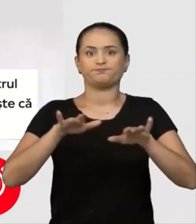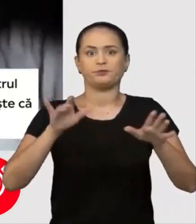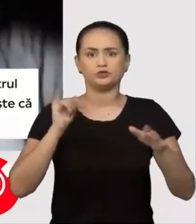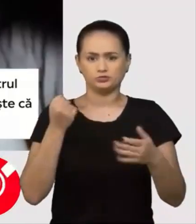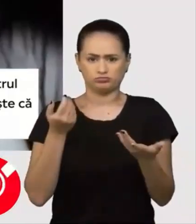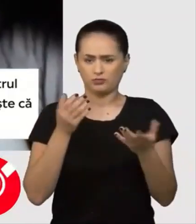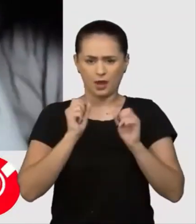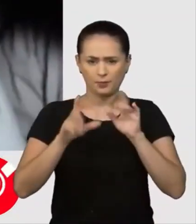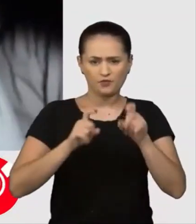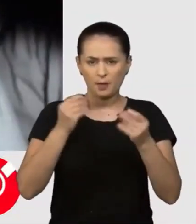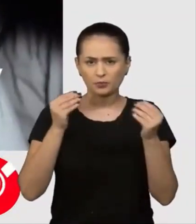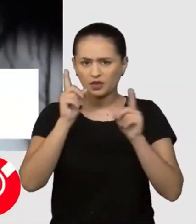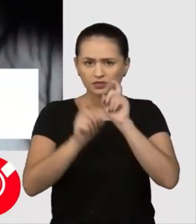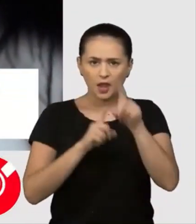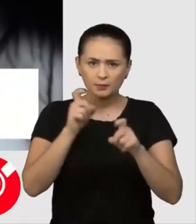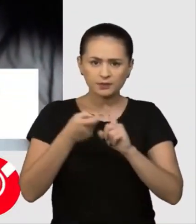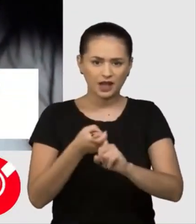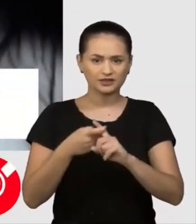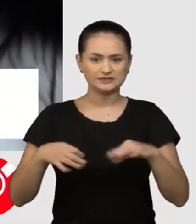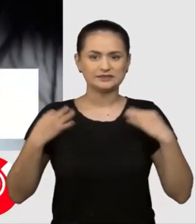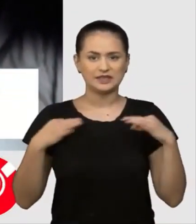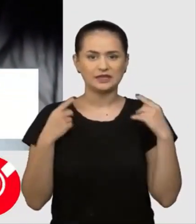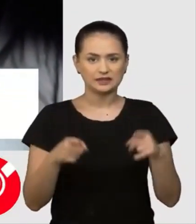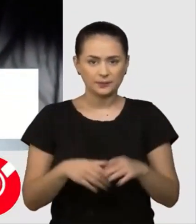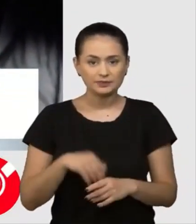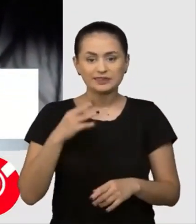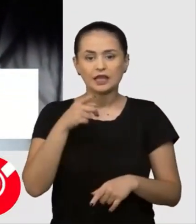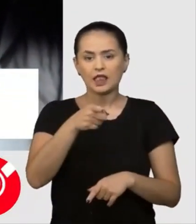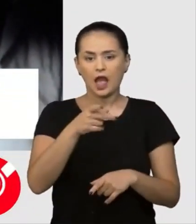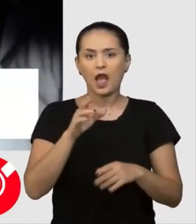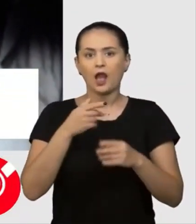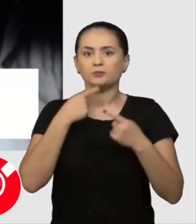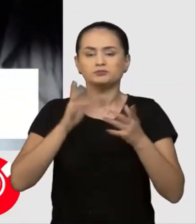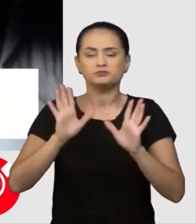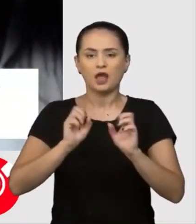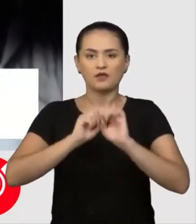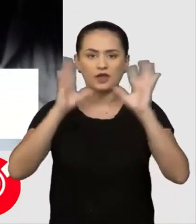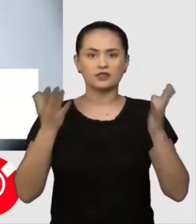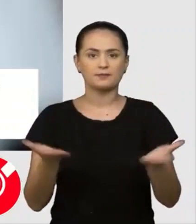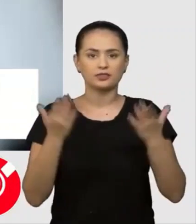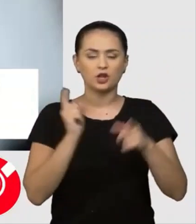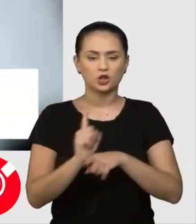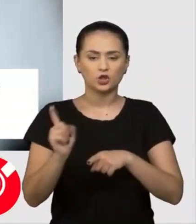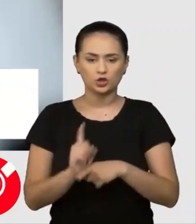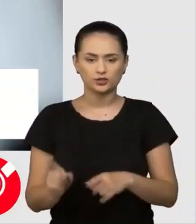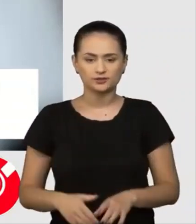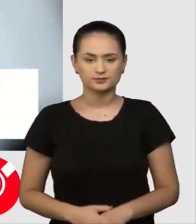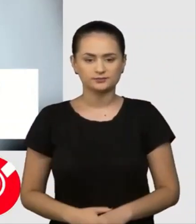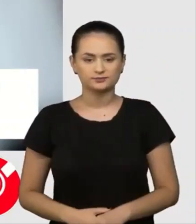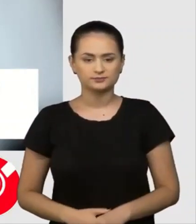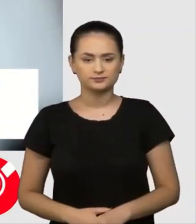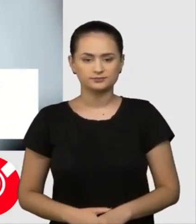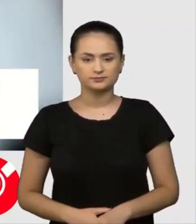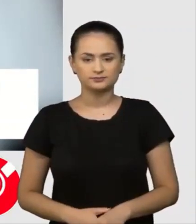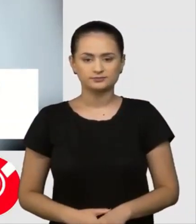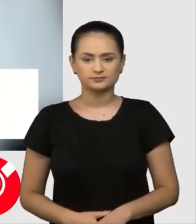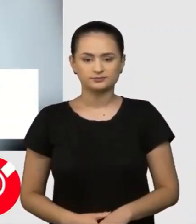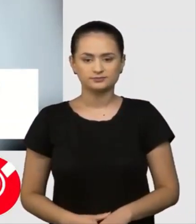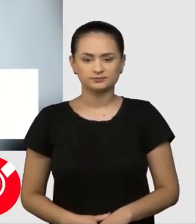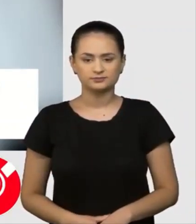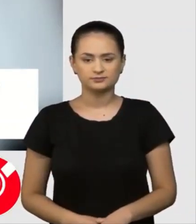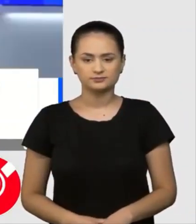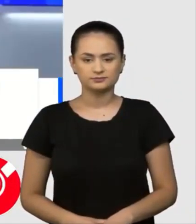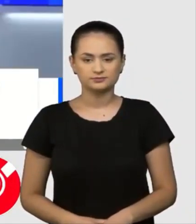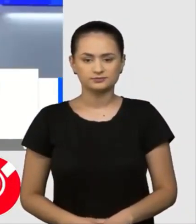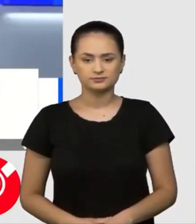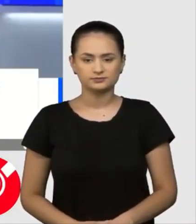în mână a devenit virala si asta net mai multe intrebari legate de sănătatea ei aceasta este clarificată repede lucrurile